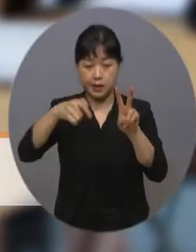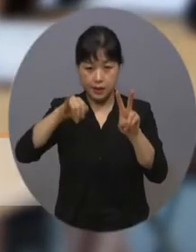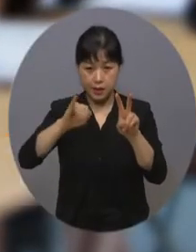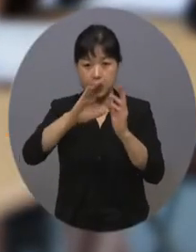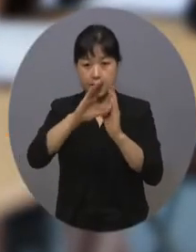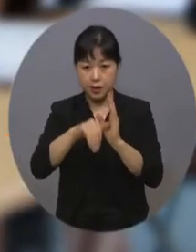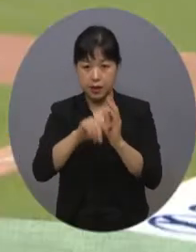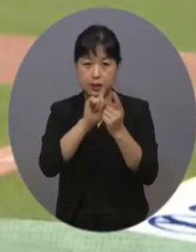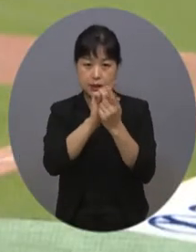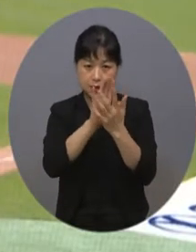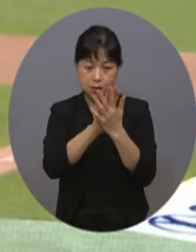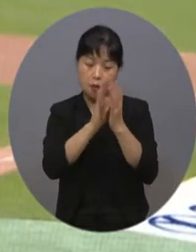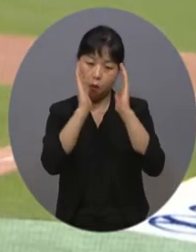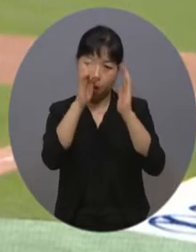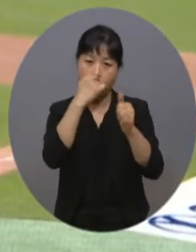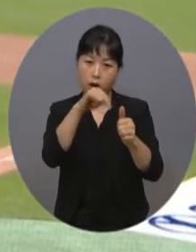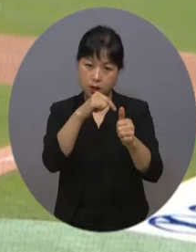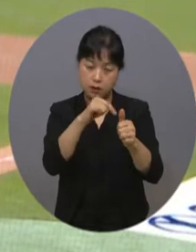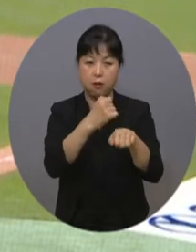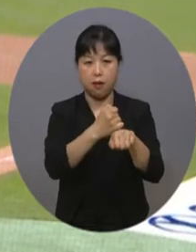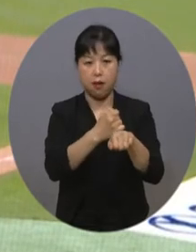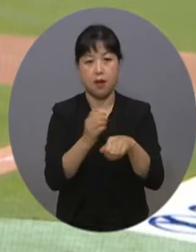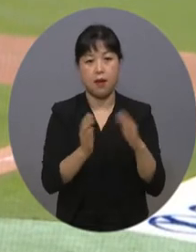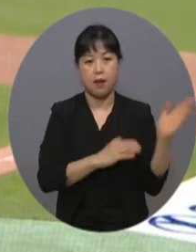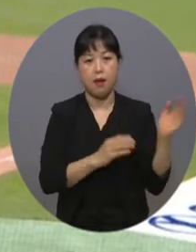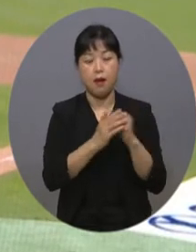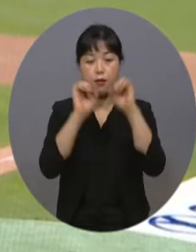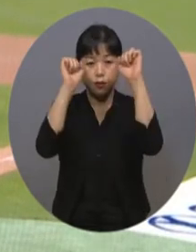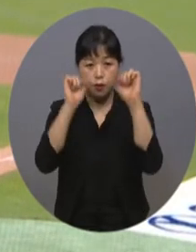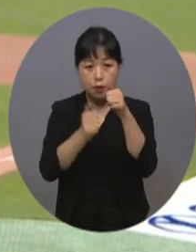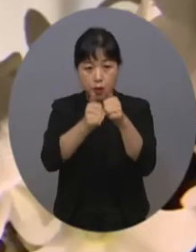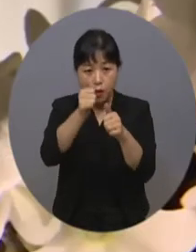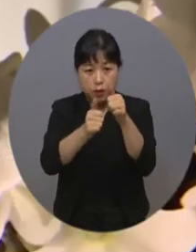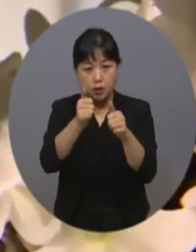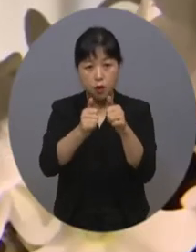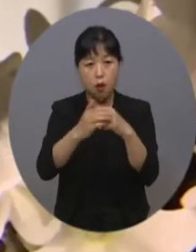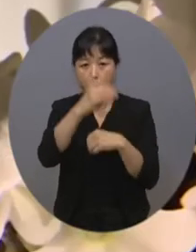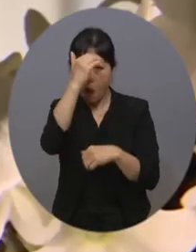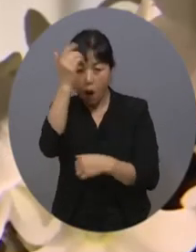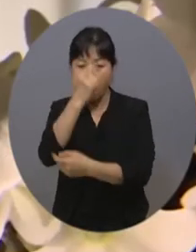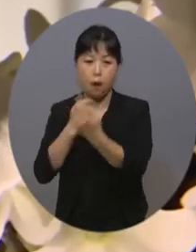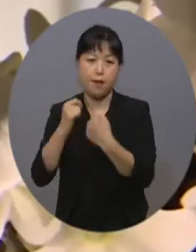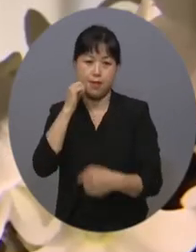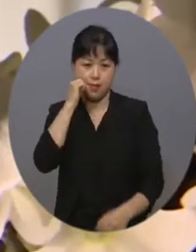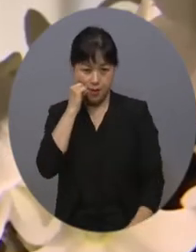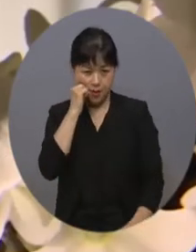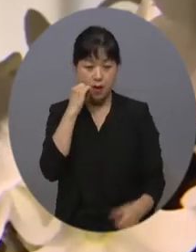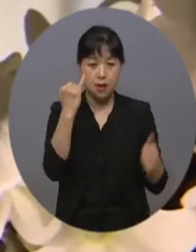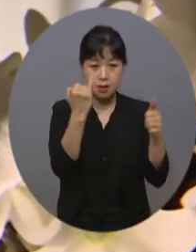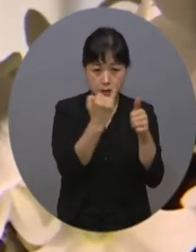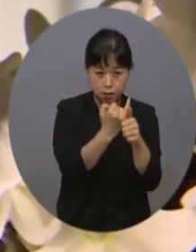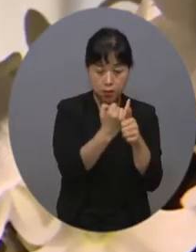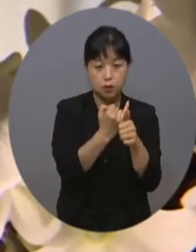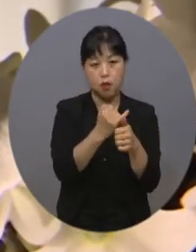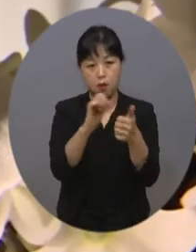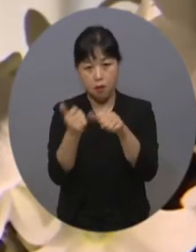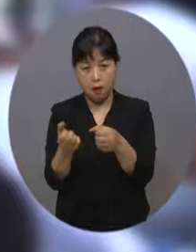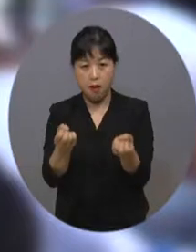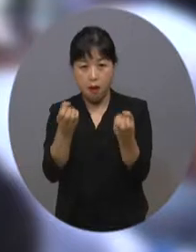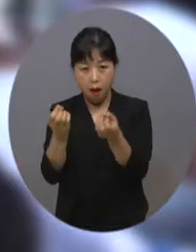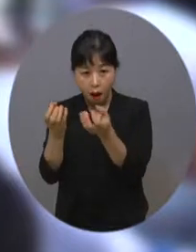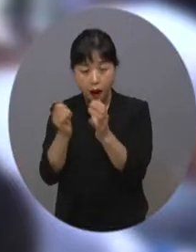했습니다. 스포츠 경기도 무관중이 원칙이며 결혼식과 장례식에는 가족과 친구